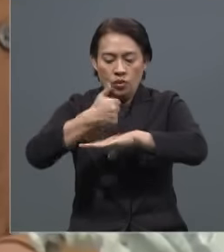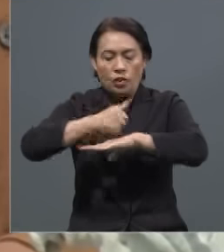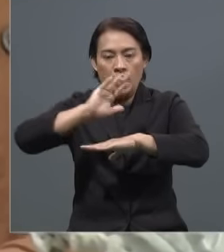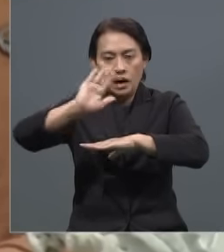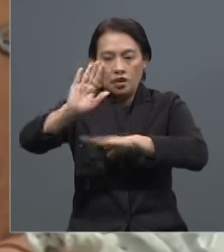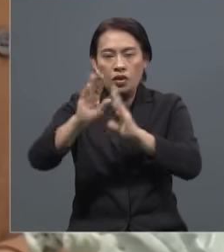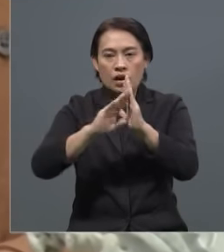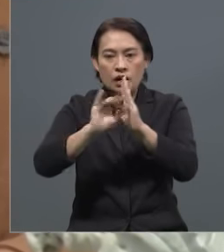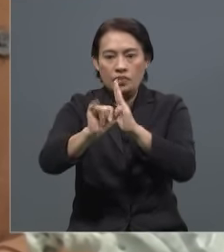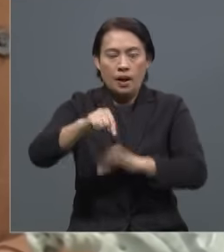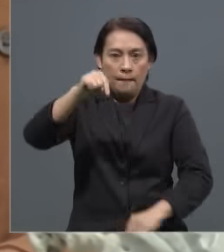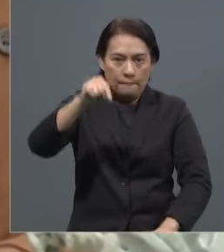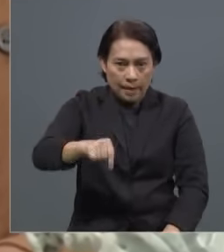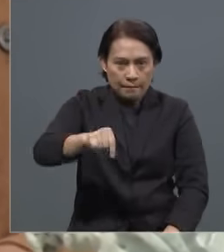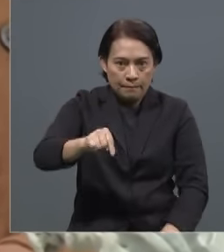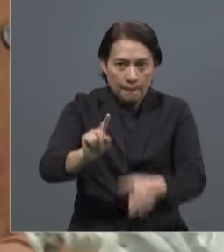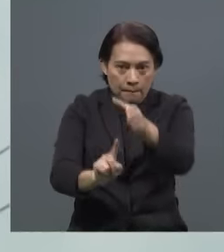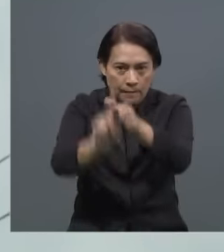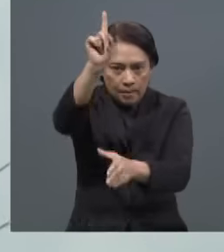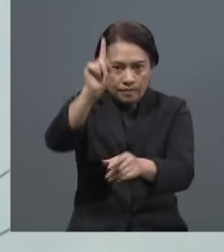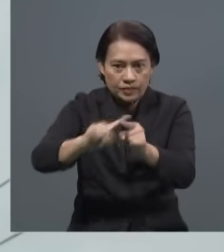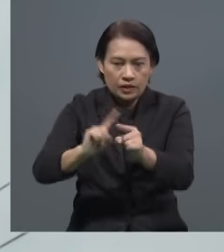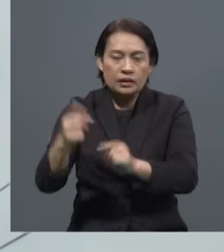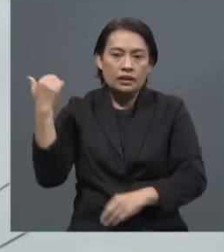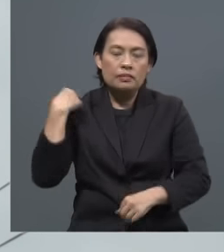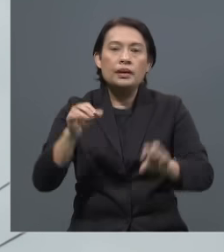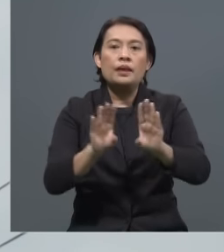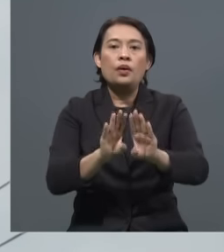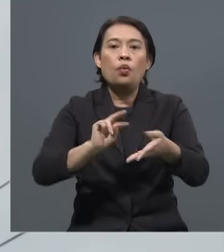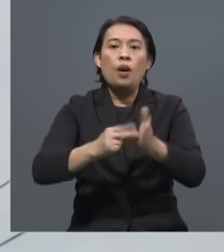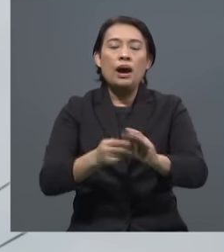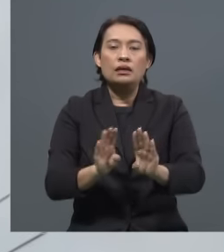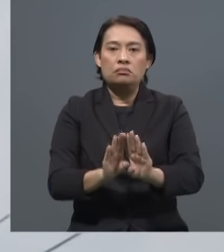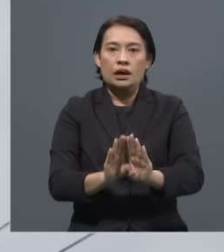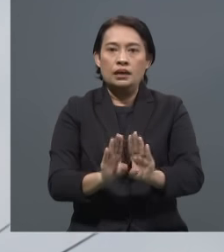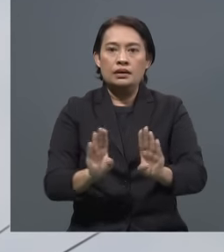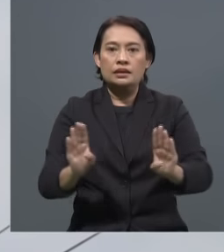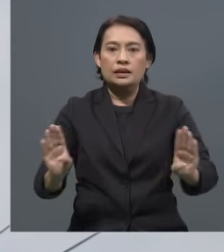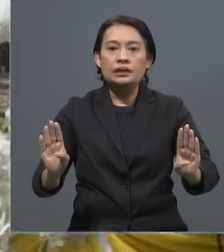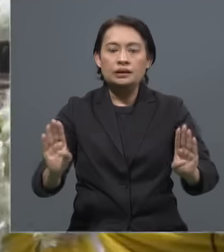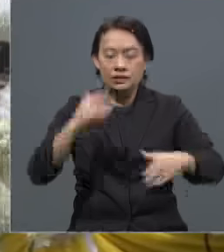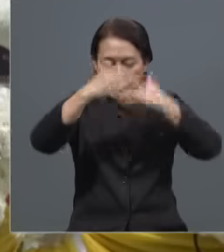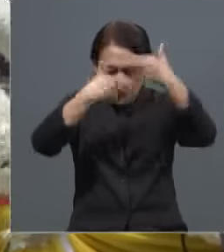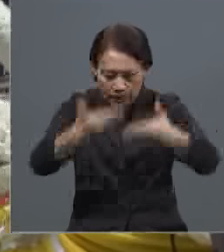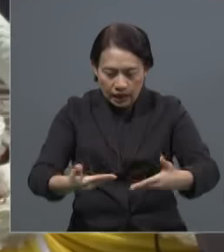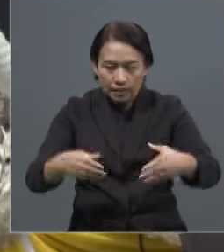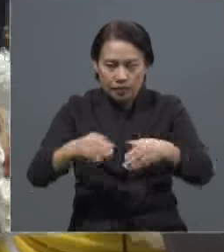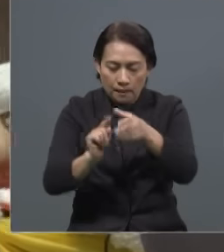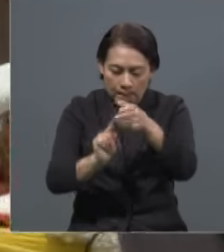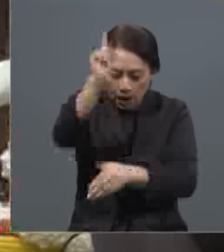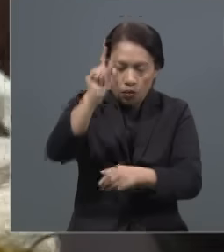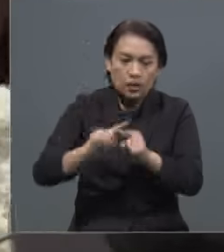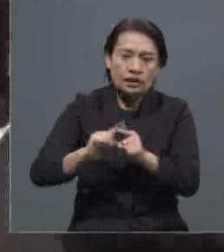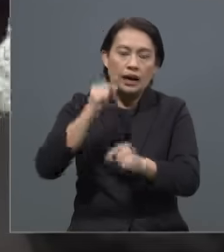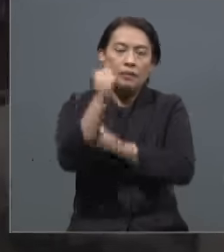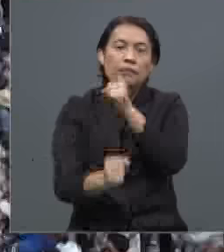ดปุ่มเพื่อจุดบั้งไฟขึ้นโป่งป้างก็เป็นสัญญาณเปิดงานครับงานประเพณีบุญบั้งไฟประจำปี2567